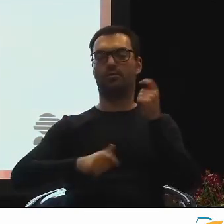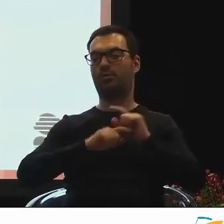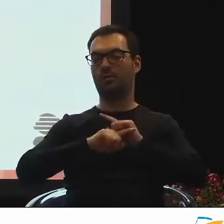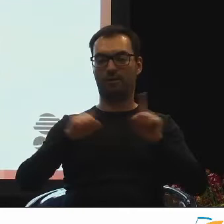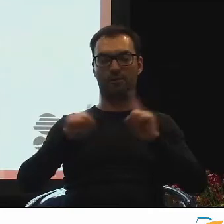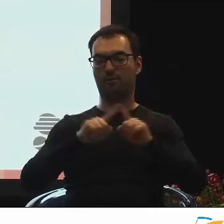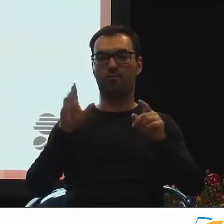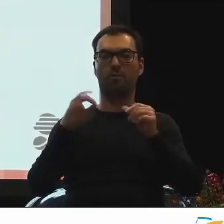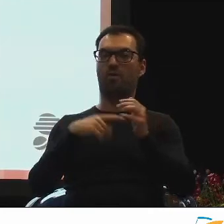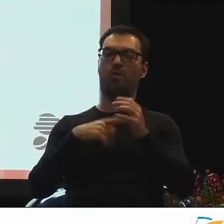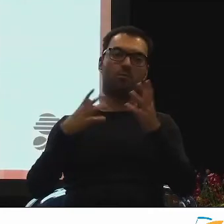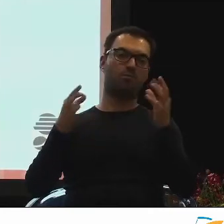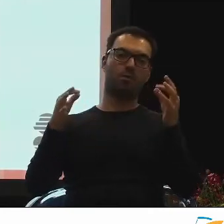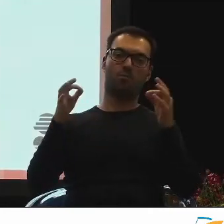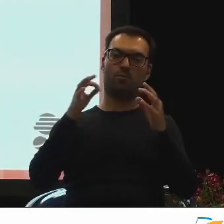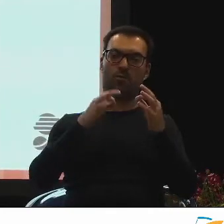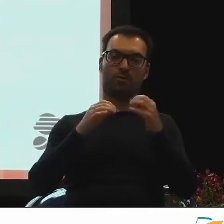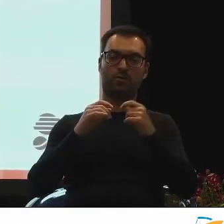robić,